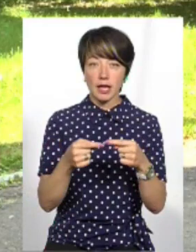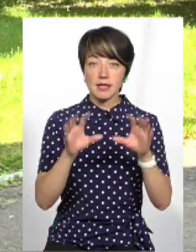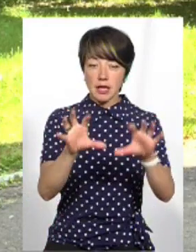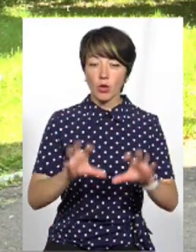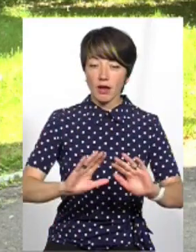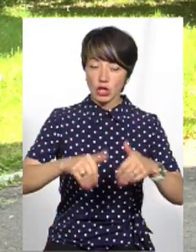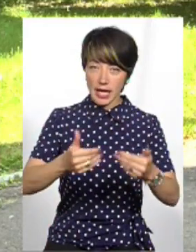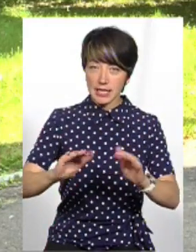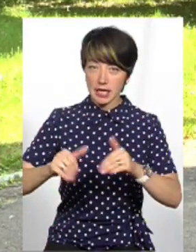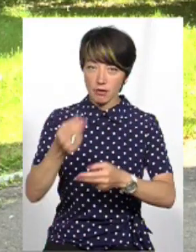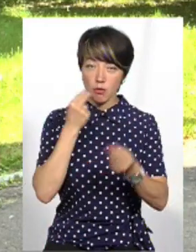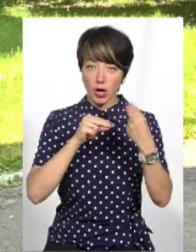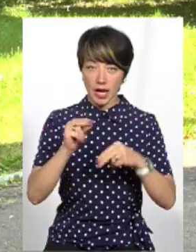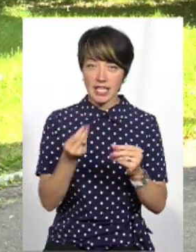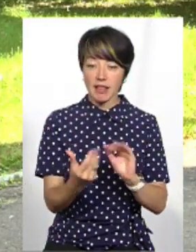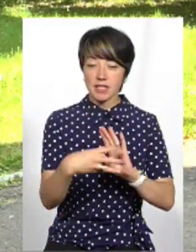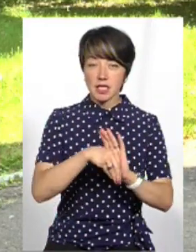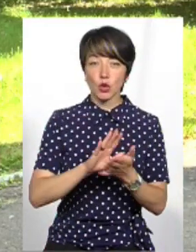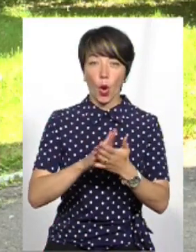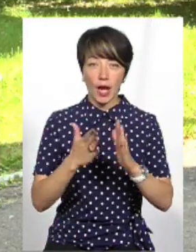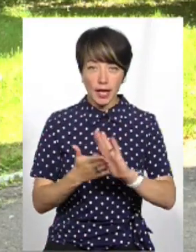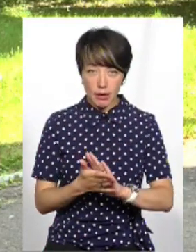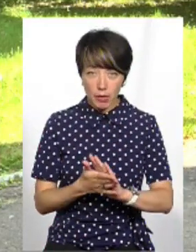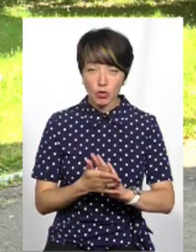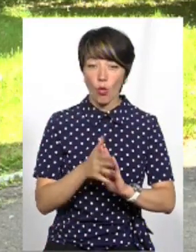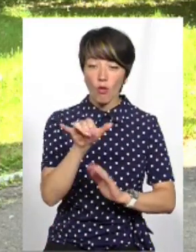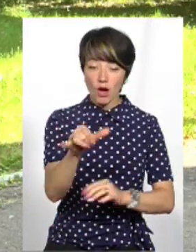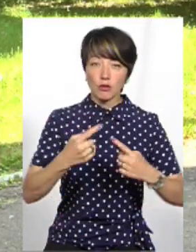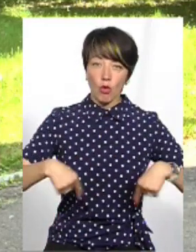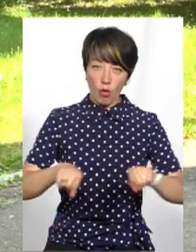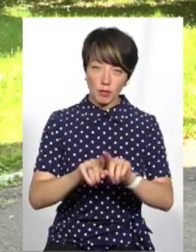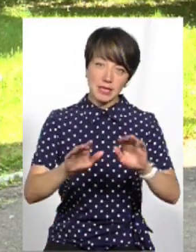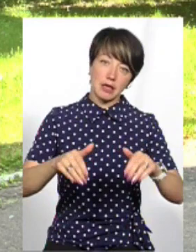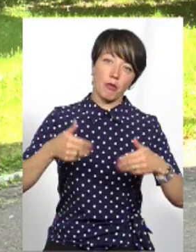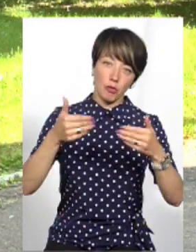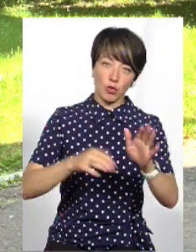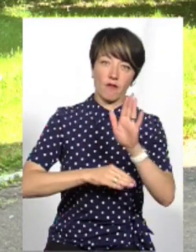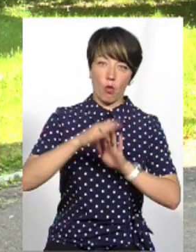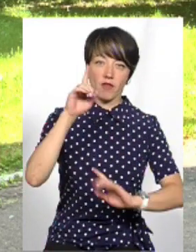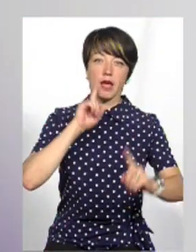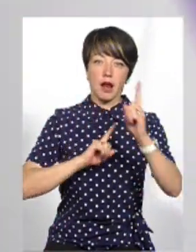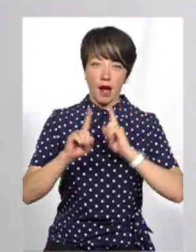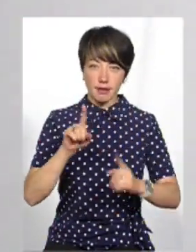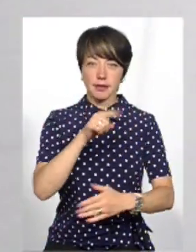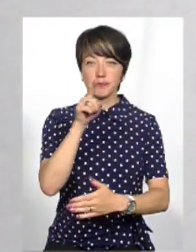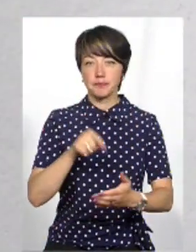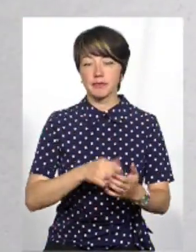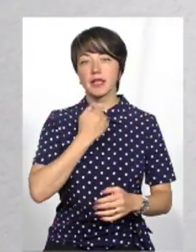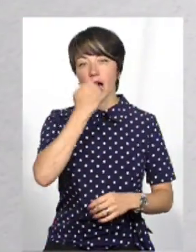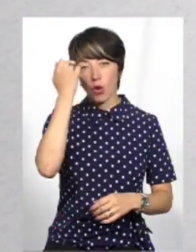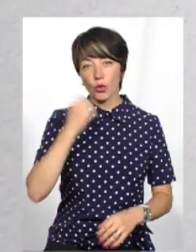законодавчі ініціативи для покращення інвестиційного клімату у виборчому окрузі будуть вам запропоновані у Верховній Раді? Дякую.